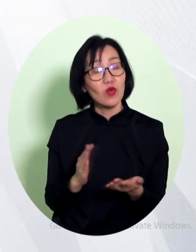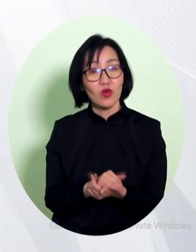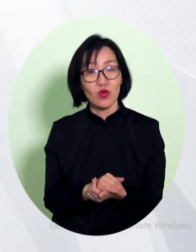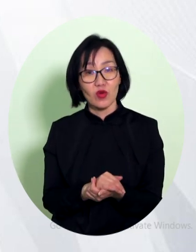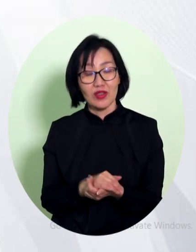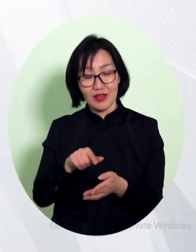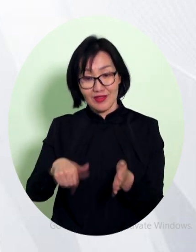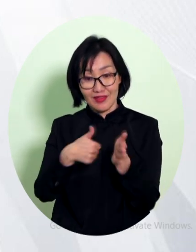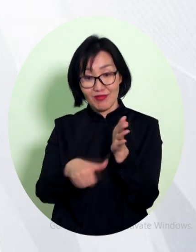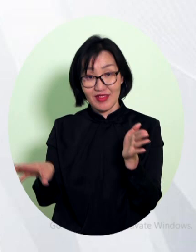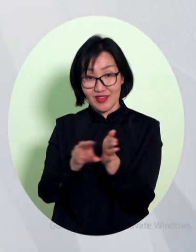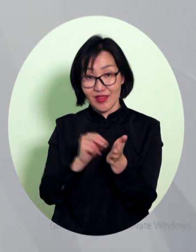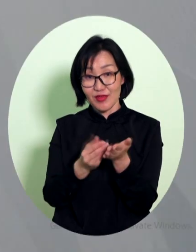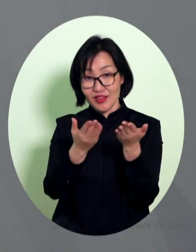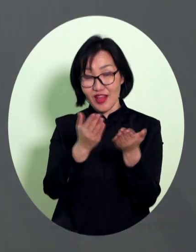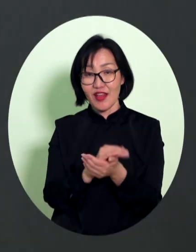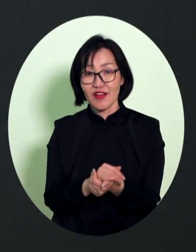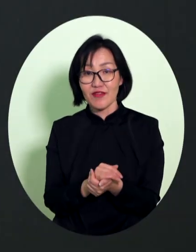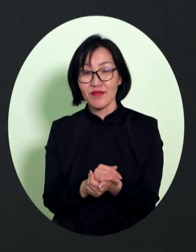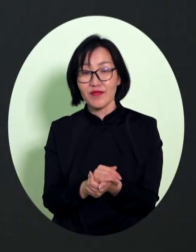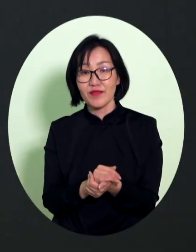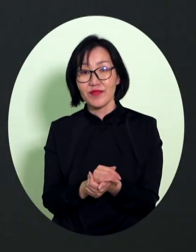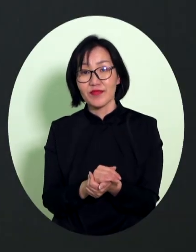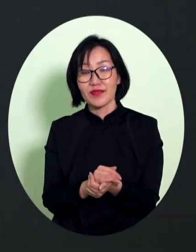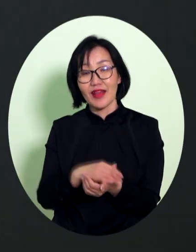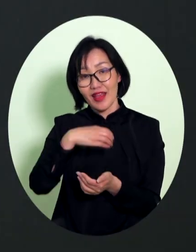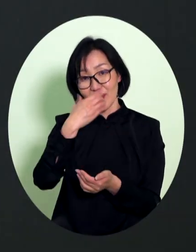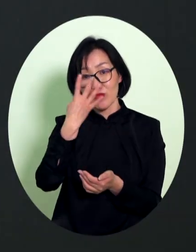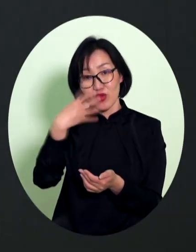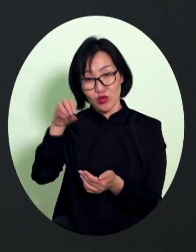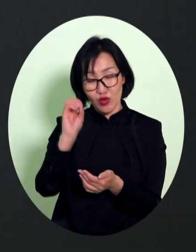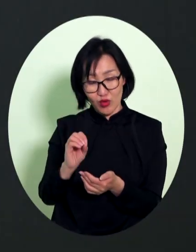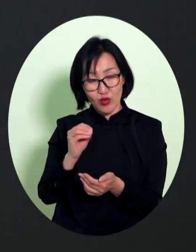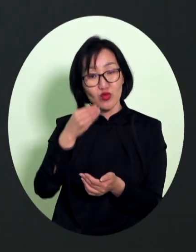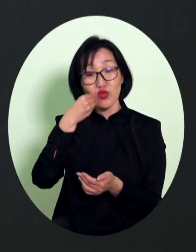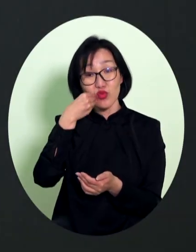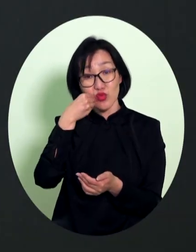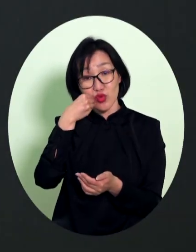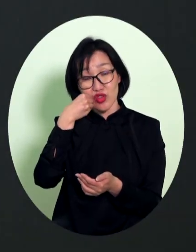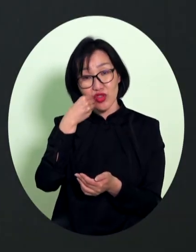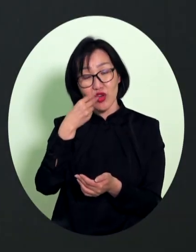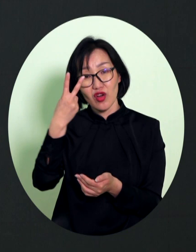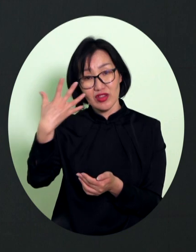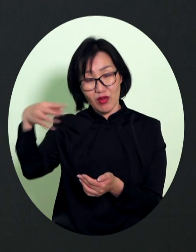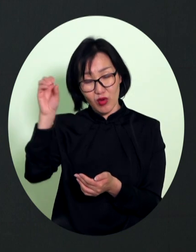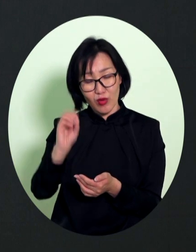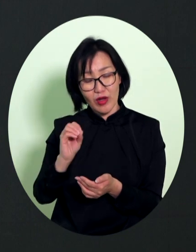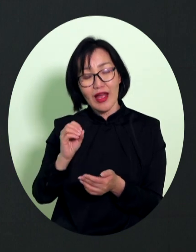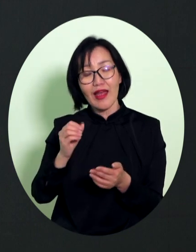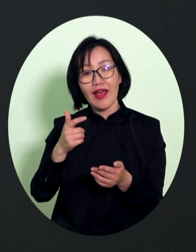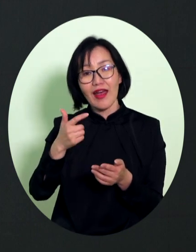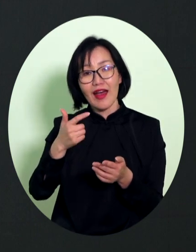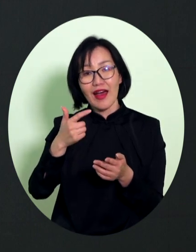За бүгдээрээ дэвтэртээ бичээ. Алим 40%, жүрж 25%, гадал хэдэн хувь